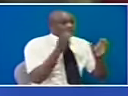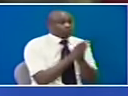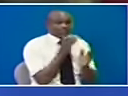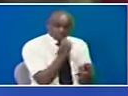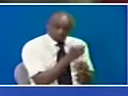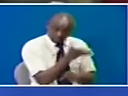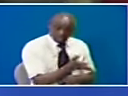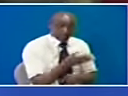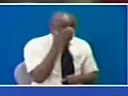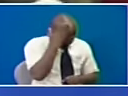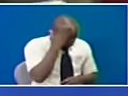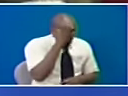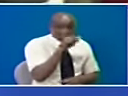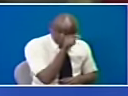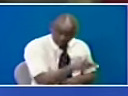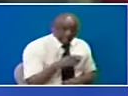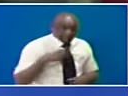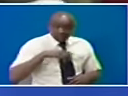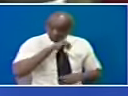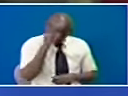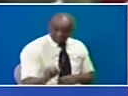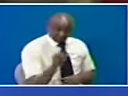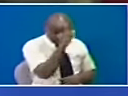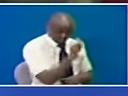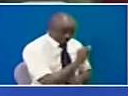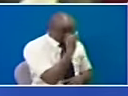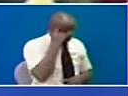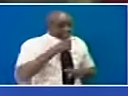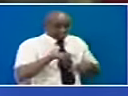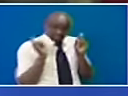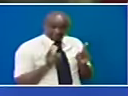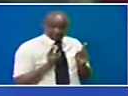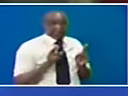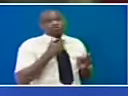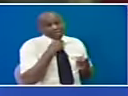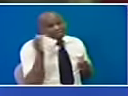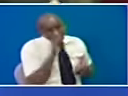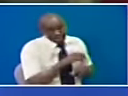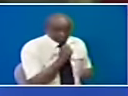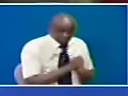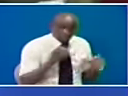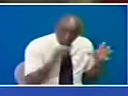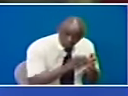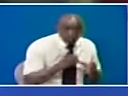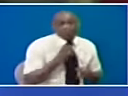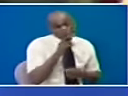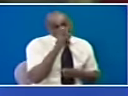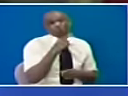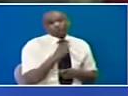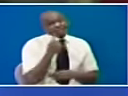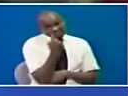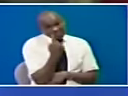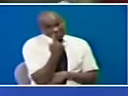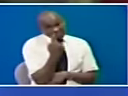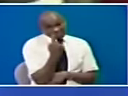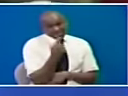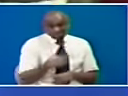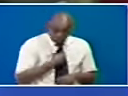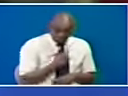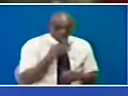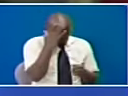Nina hakika kwamba hapa sasa kila mtu atajifikiria kama unataka kwenda kama group ama unataka ujiangalie uone kama wewe daktari,